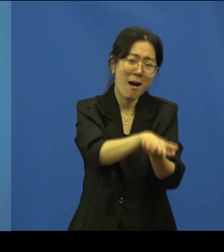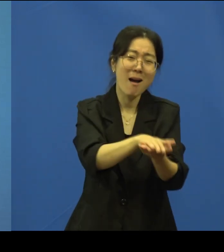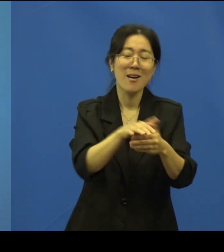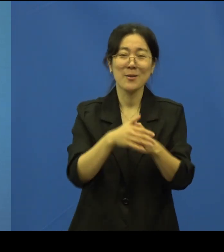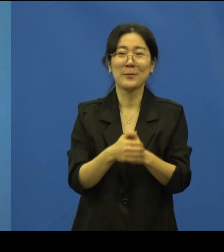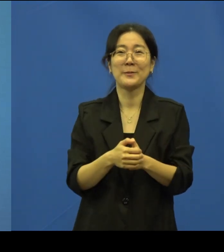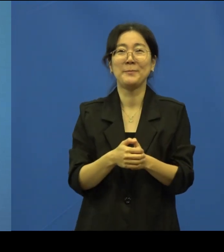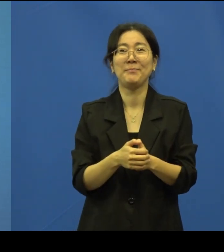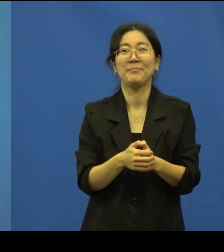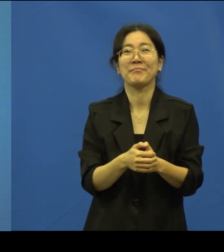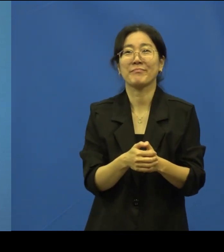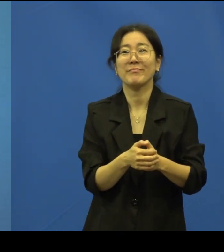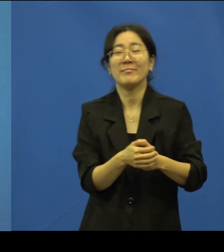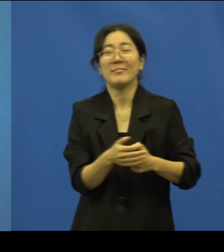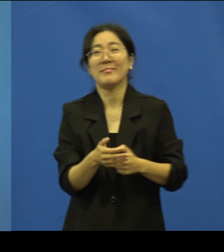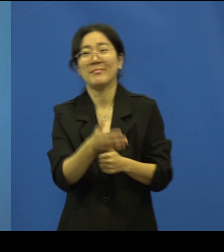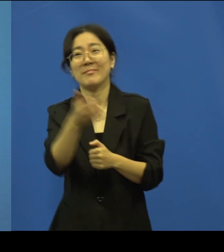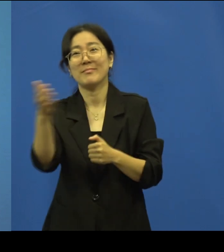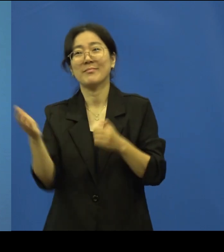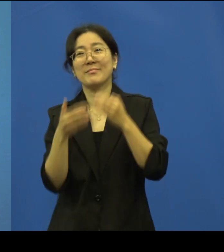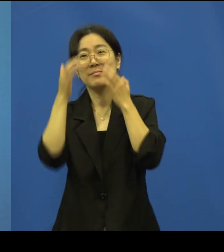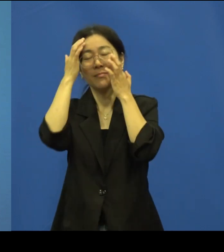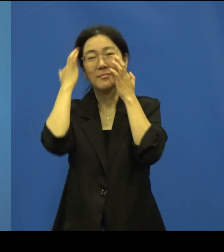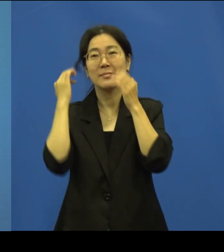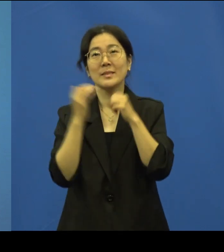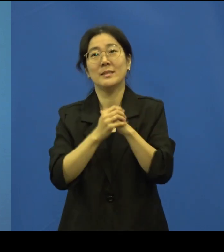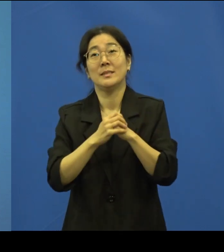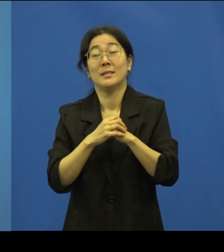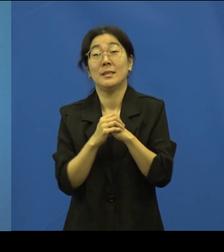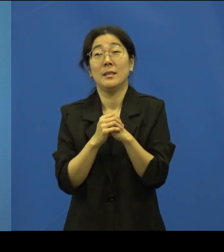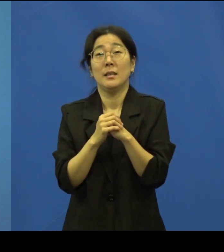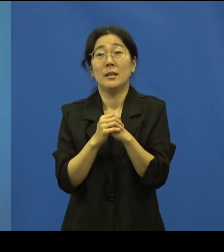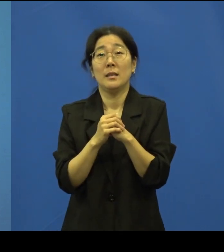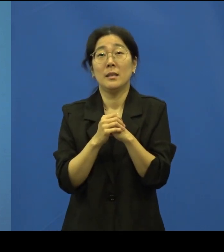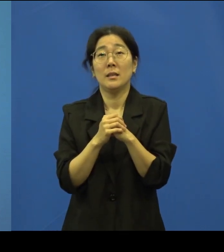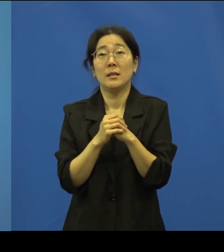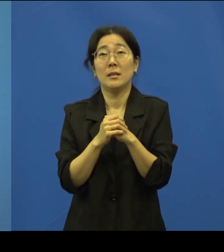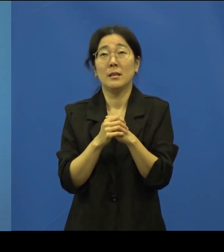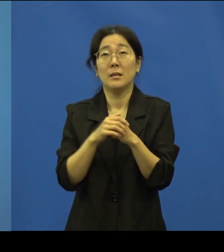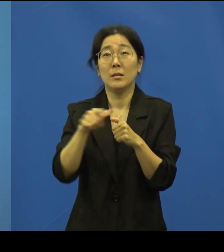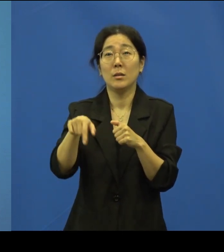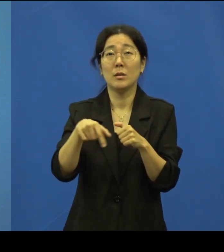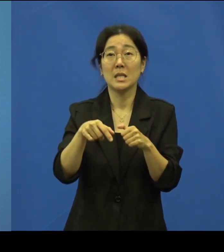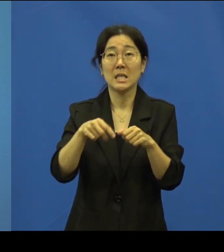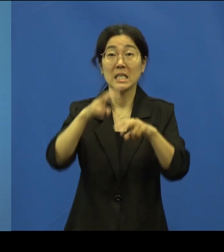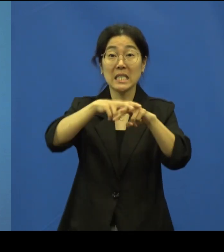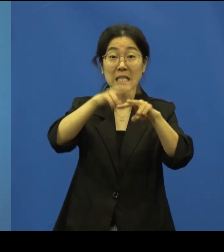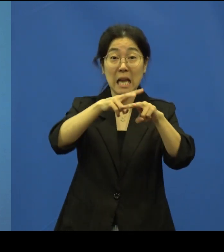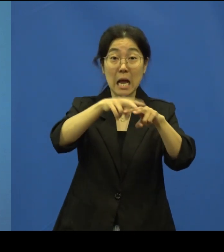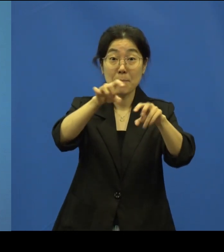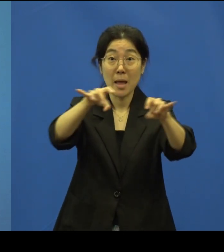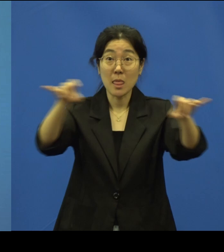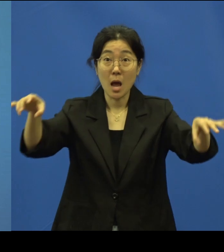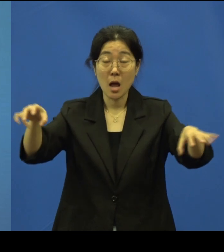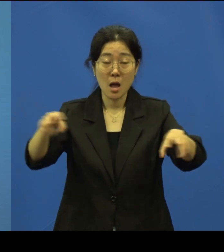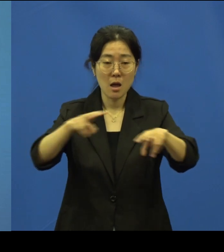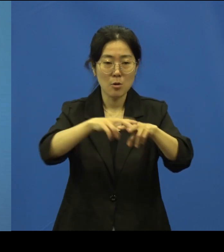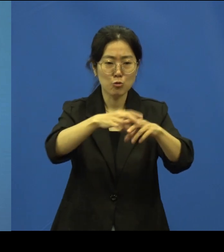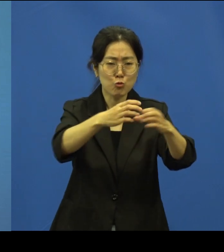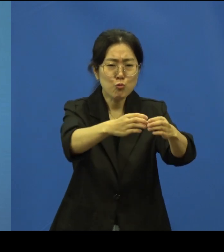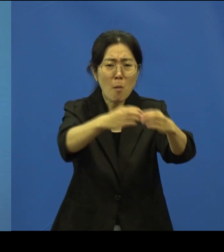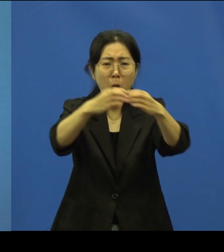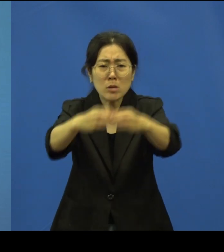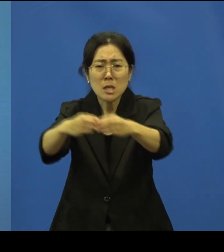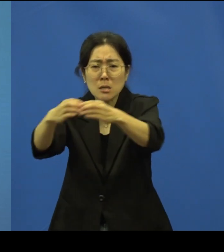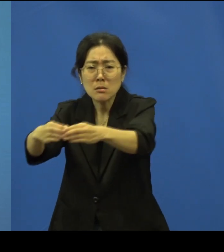의자가 아니라 마루에 앉아서 이제 이렇게 집회를 했는데 이렇게 구멍이 뚫려 있어요. 그래서 제가 물어봤어요.